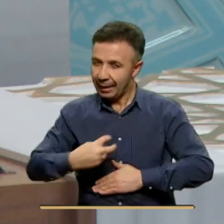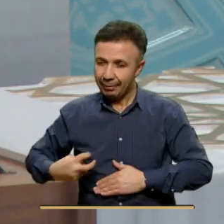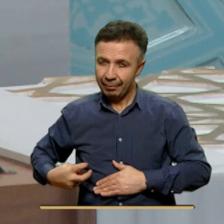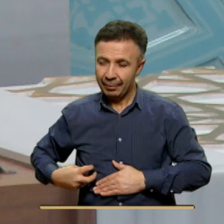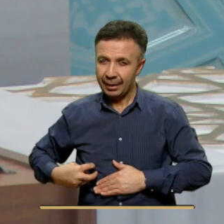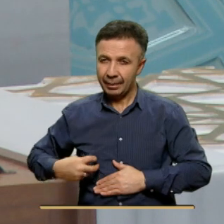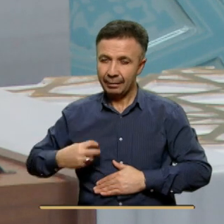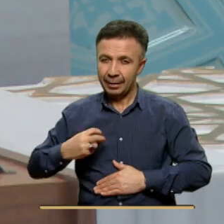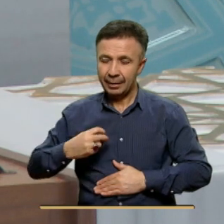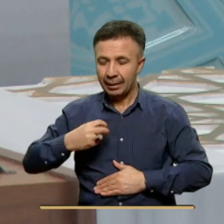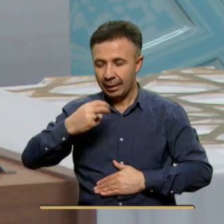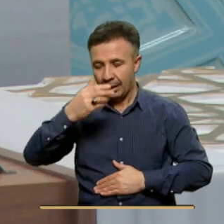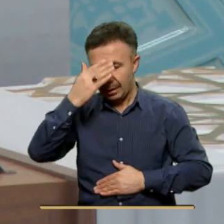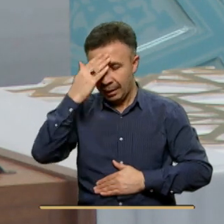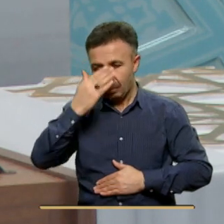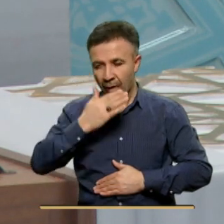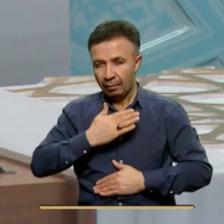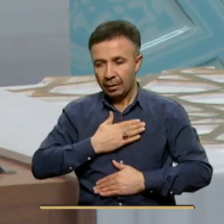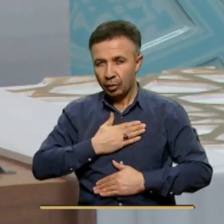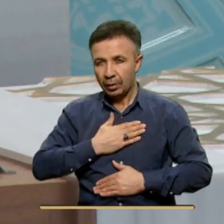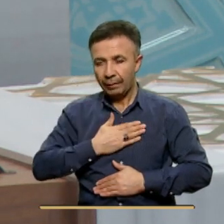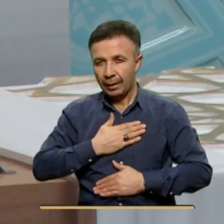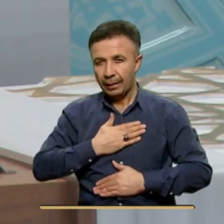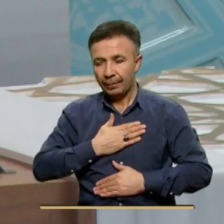peygamberimiz, Hazreti Muhammed Mustafa